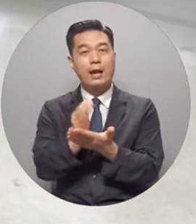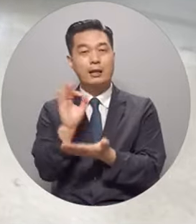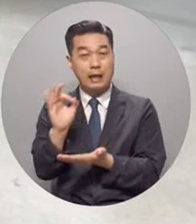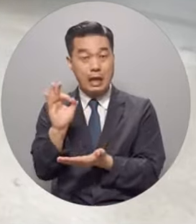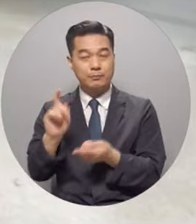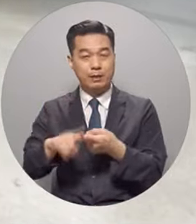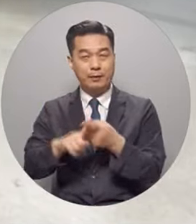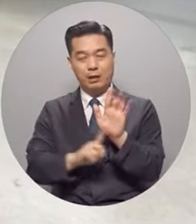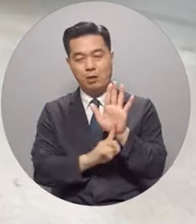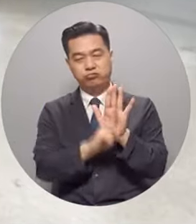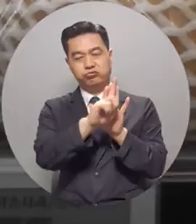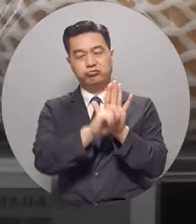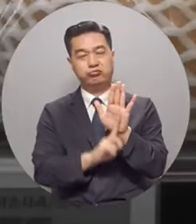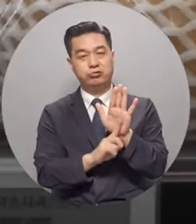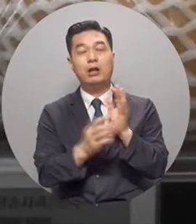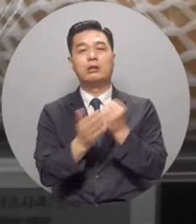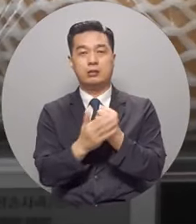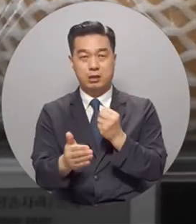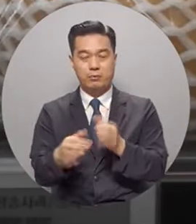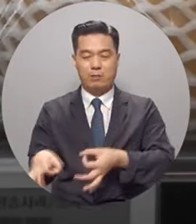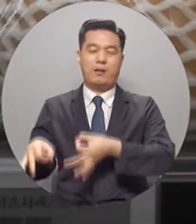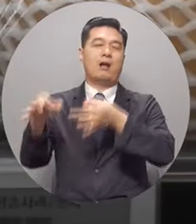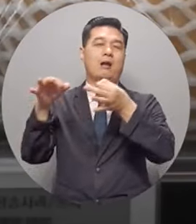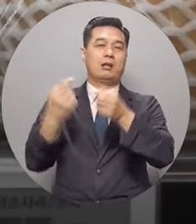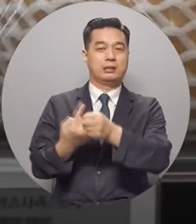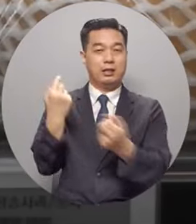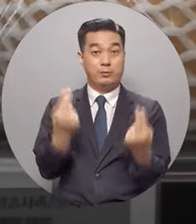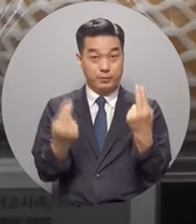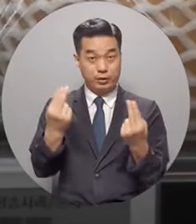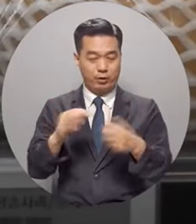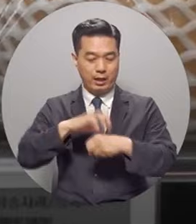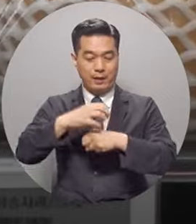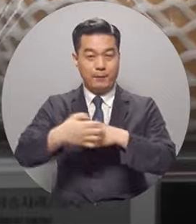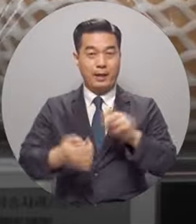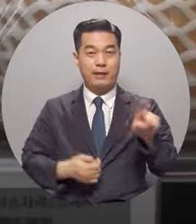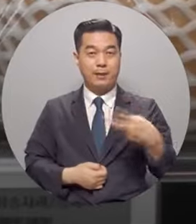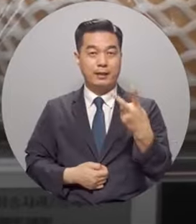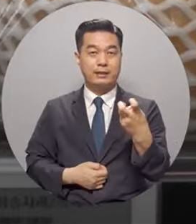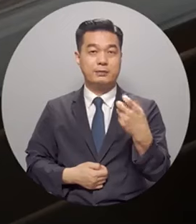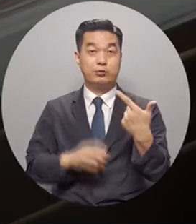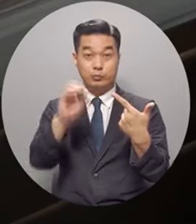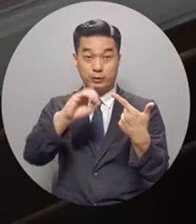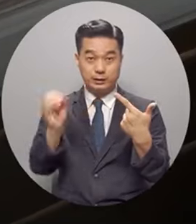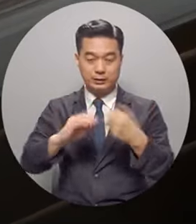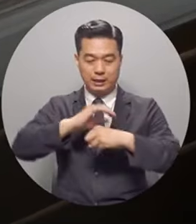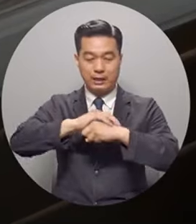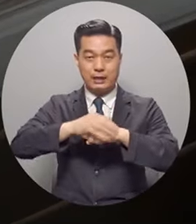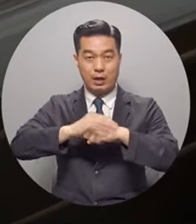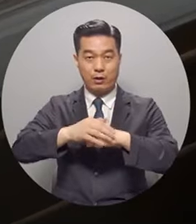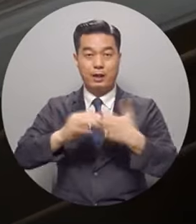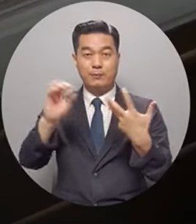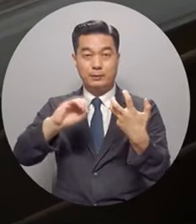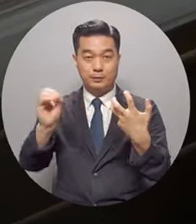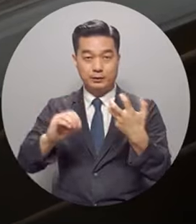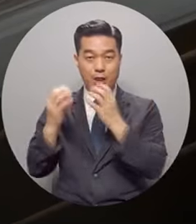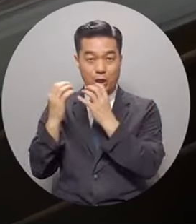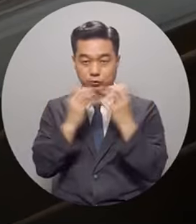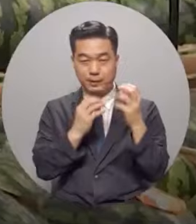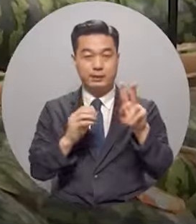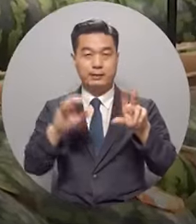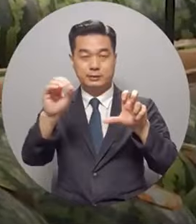영향으로 대폭 올랐습니다 1년 전에 비해 배는 126% 사과 80% 수박은